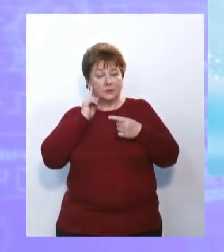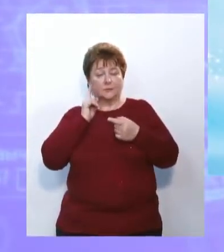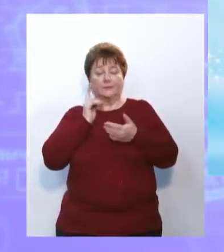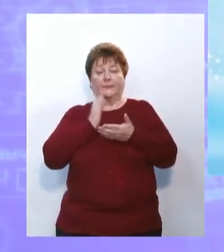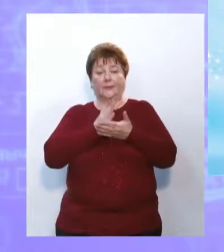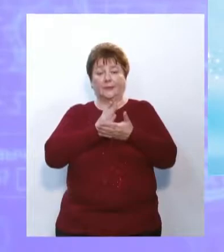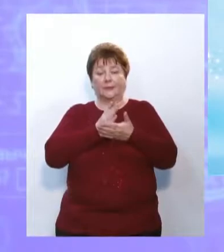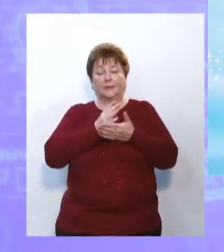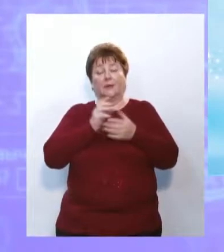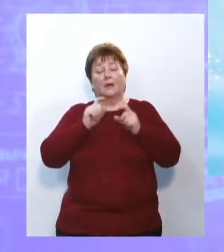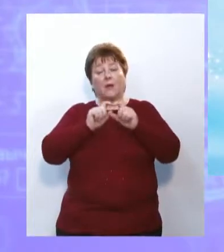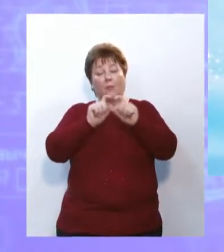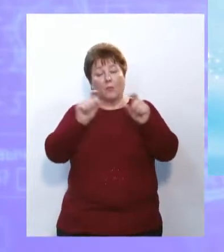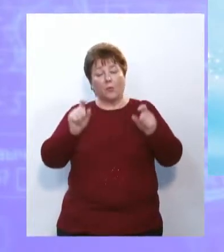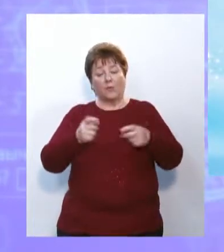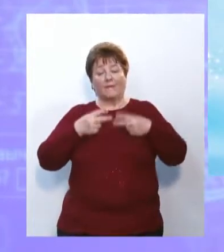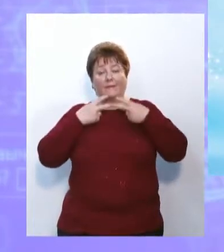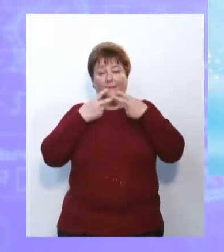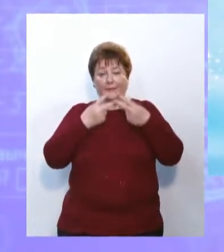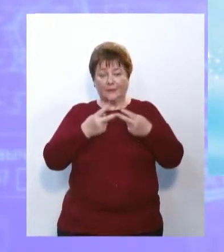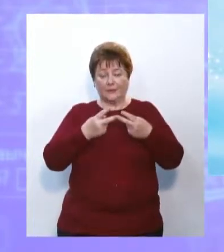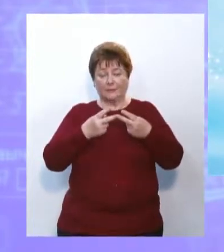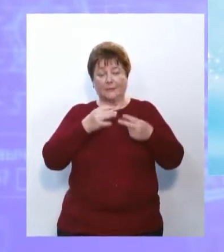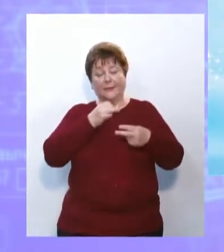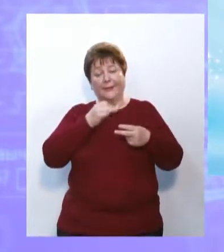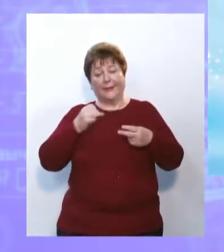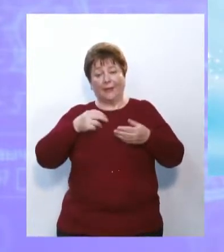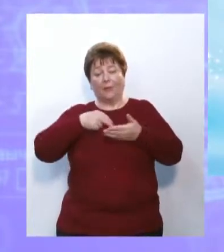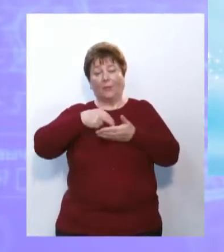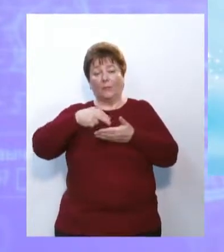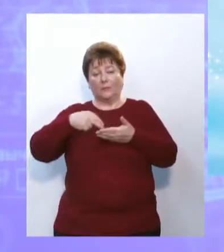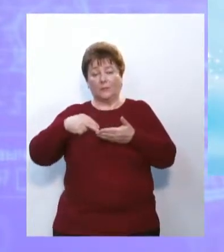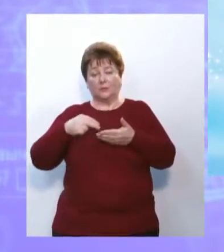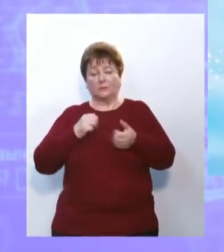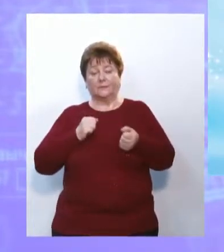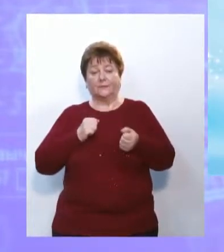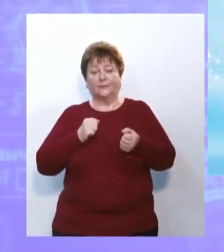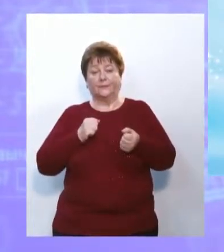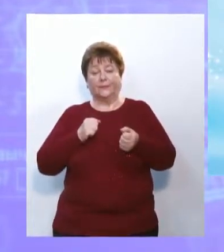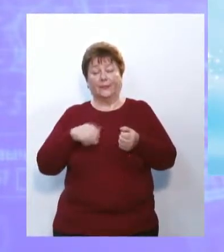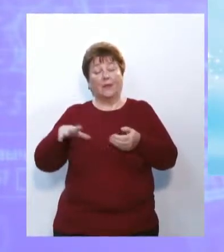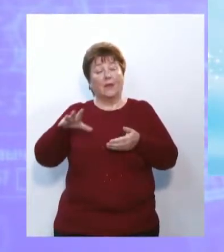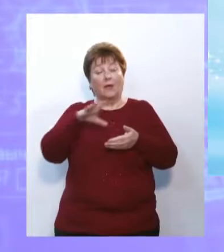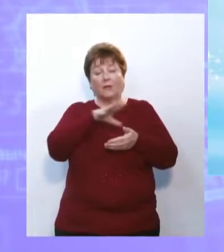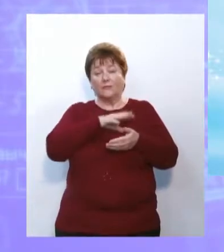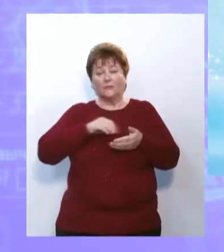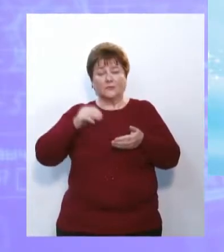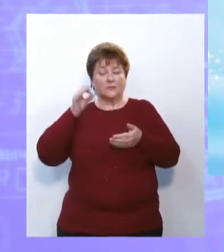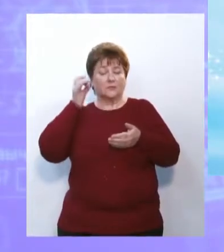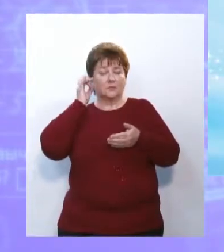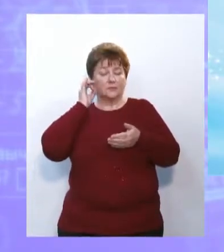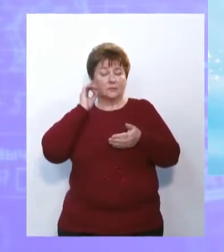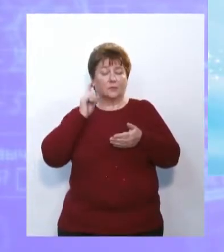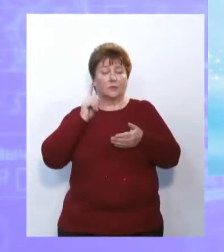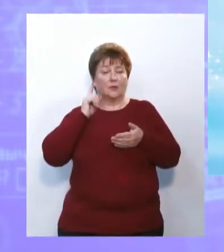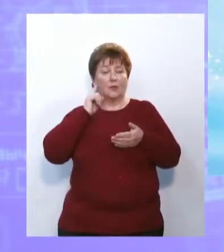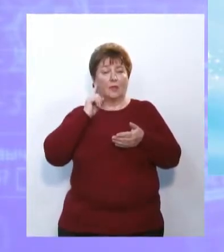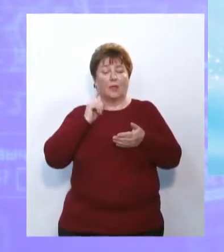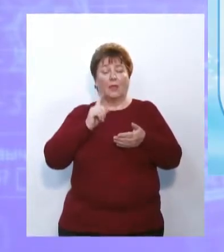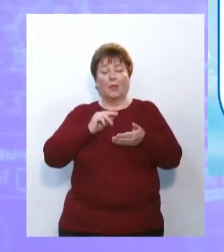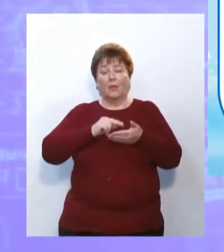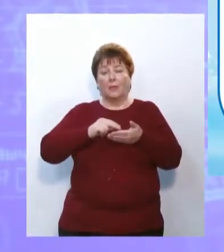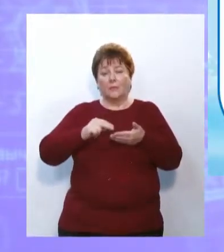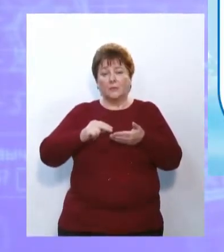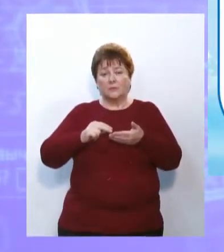А буквы видим и пишем. Все звуки на письме обозначаются